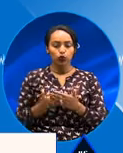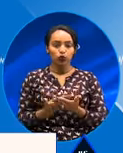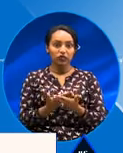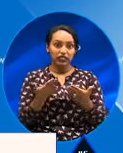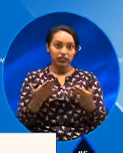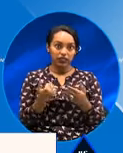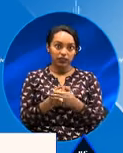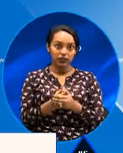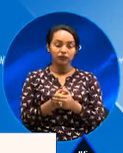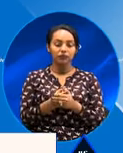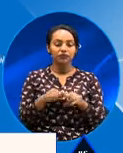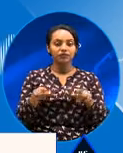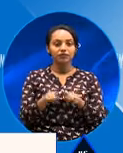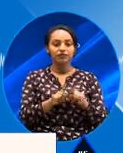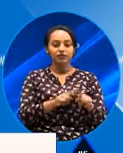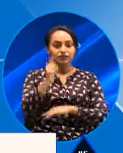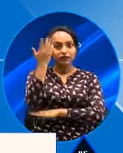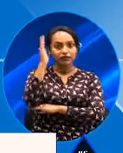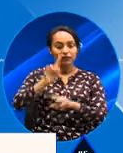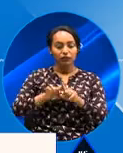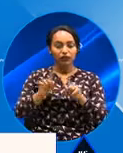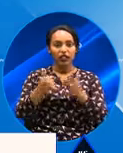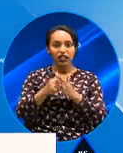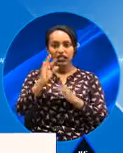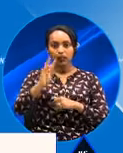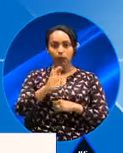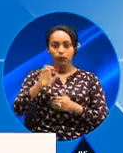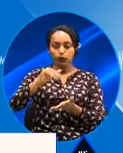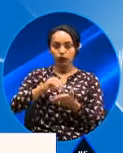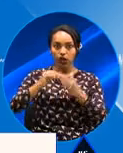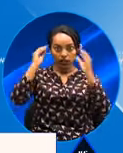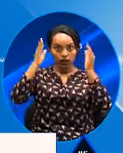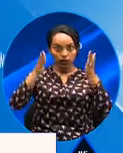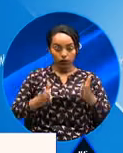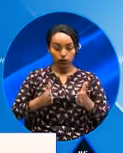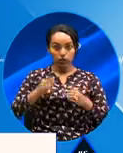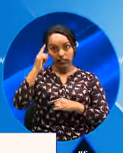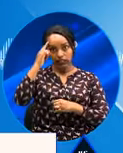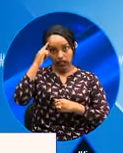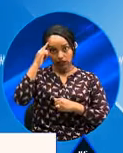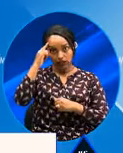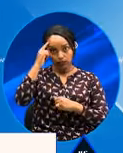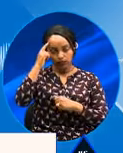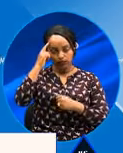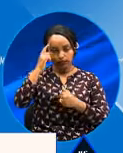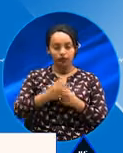እንግዲህ ልክ እንደ ችግኝ በተለይ እነዚህ 700 ሺህ መምህራኖች ሲታሰቡ